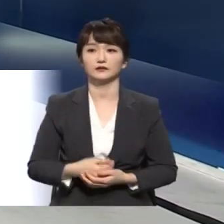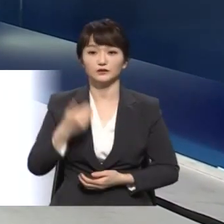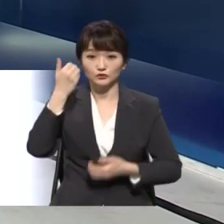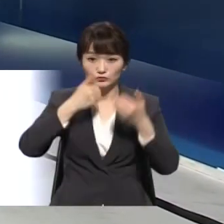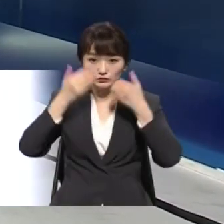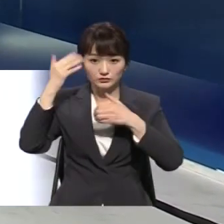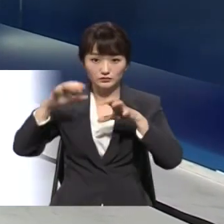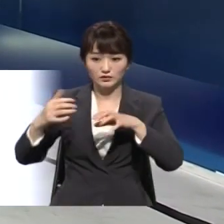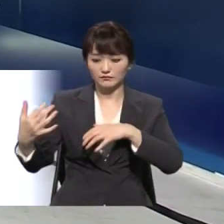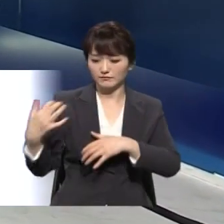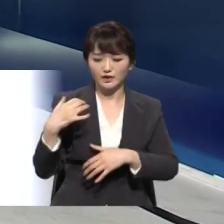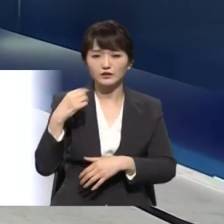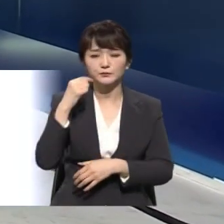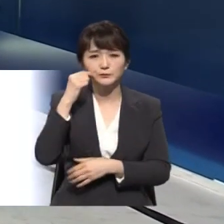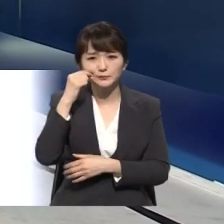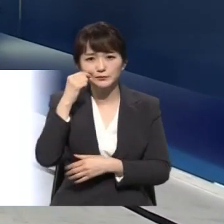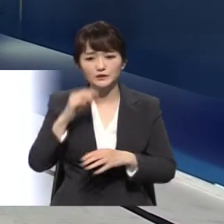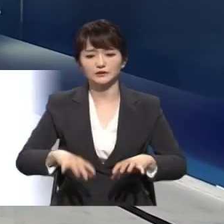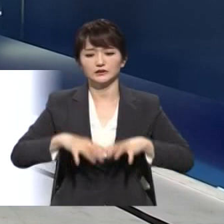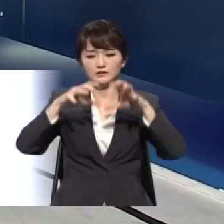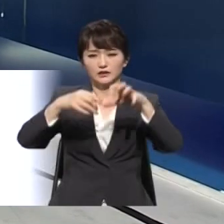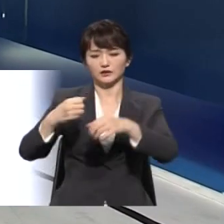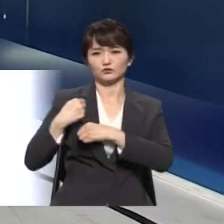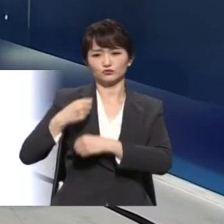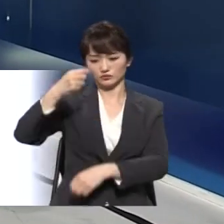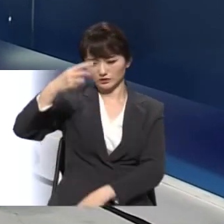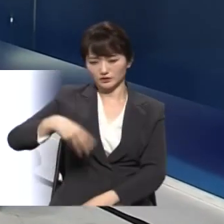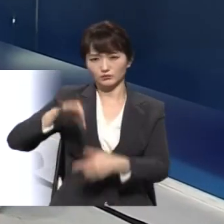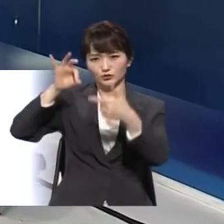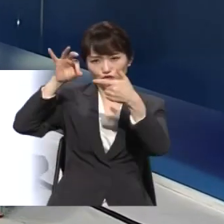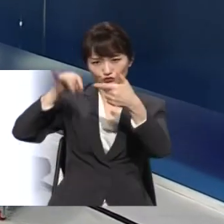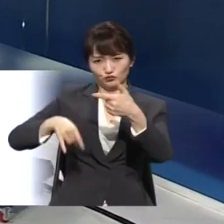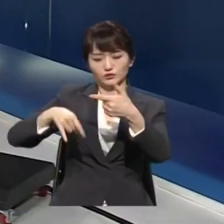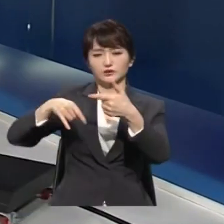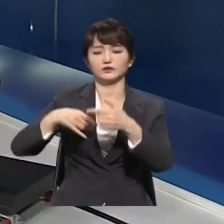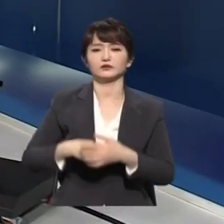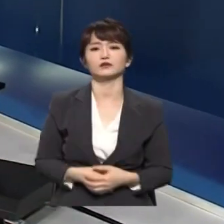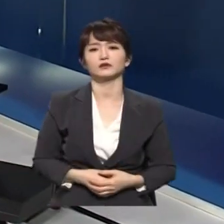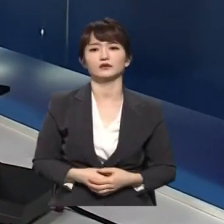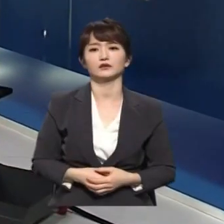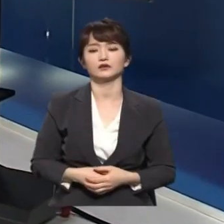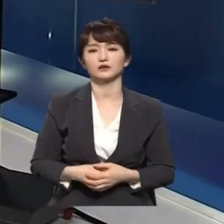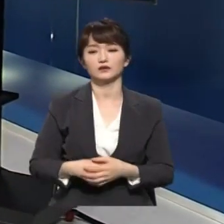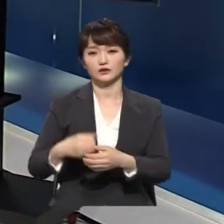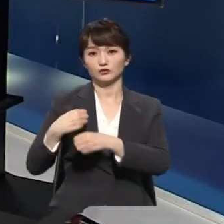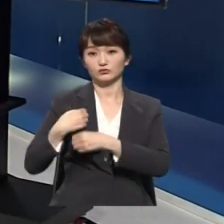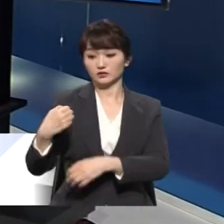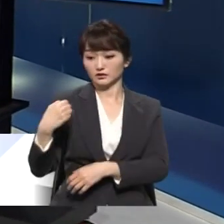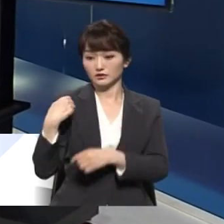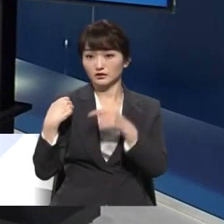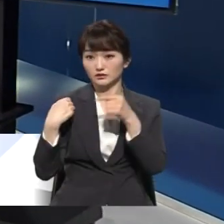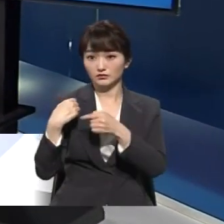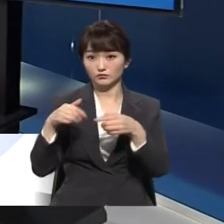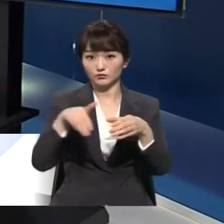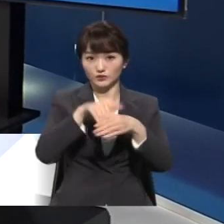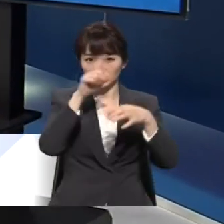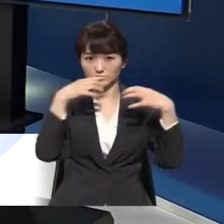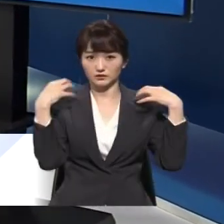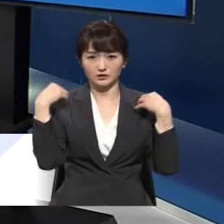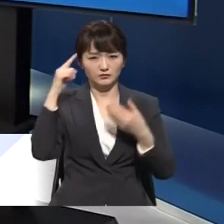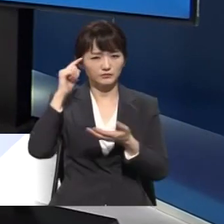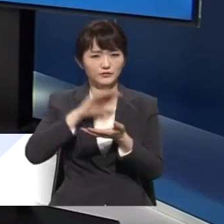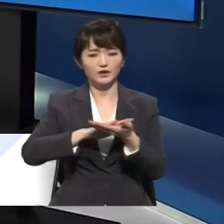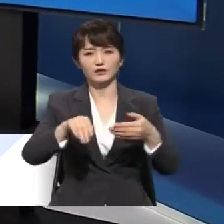대한민국을 넘볼 수 없는 세계 유기의 분석 강국이 된 것입니다 강력한 군사력과 문제 인 정도의 평화의 게 외교의